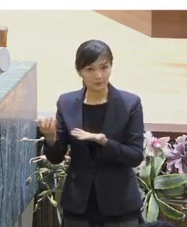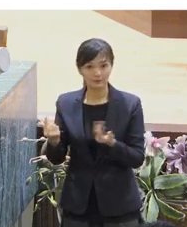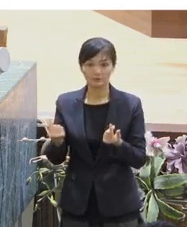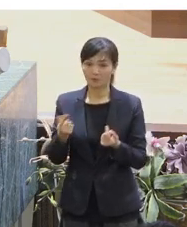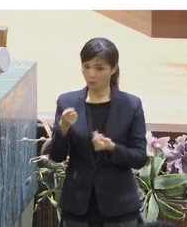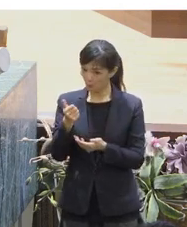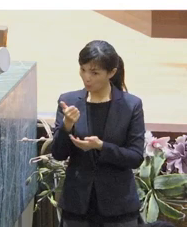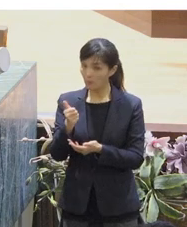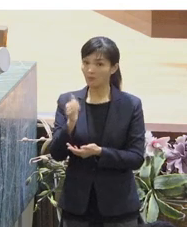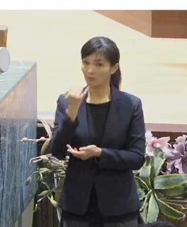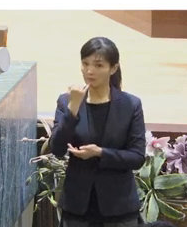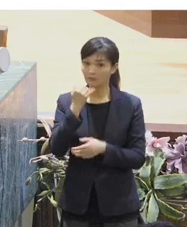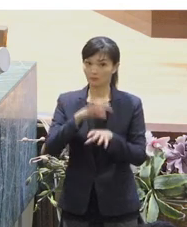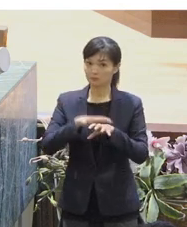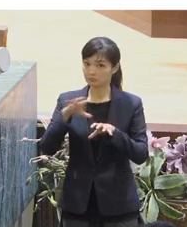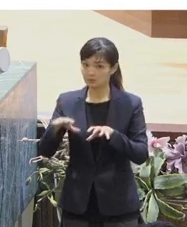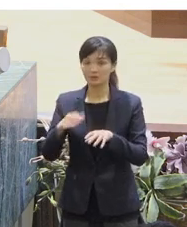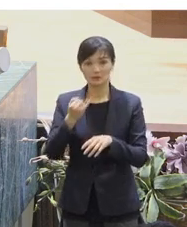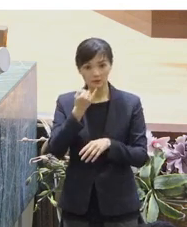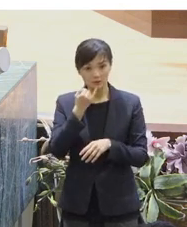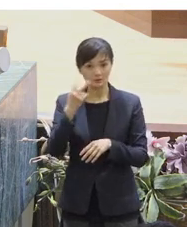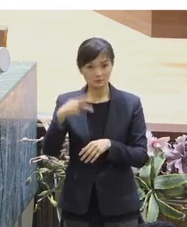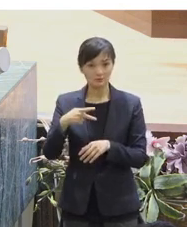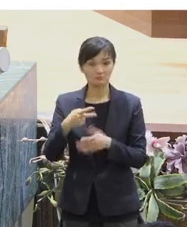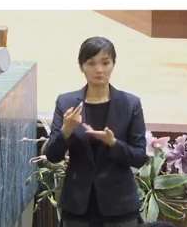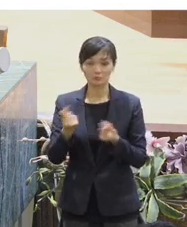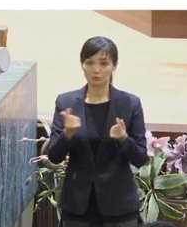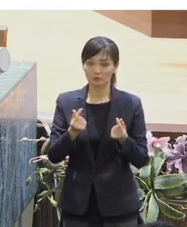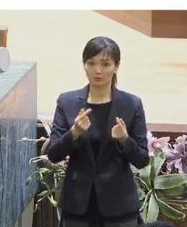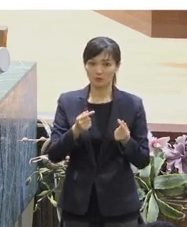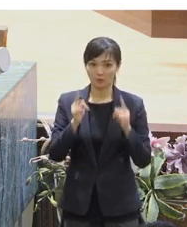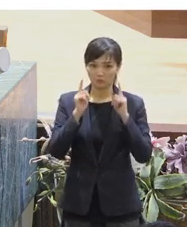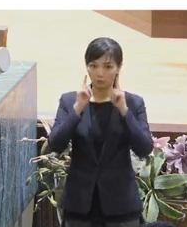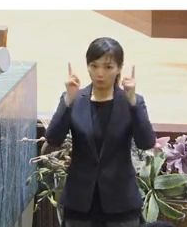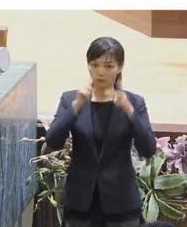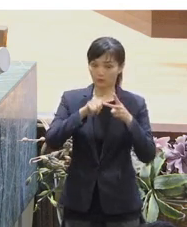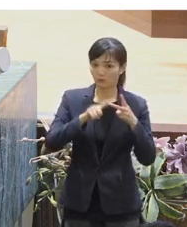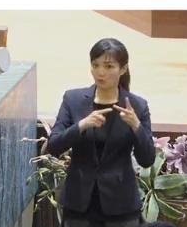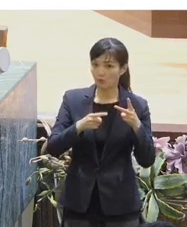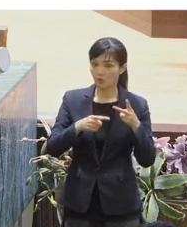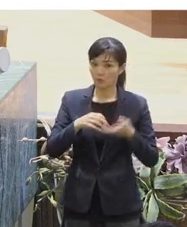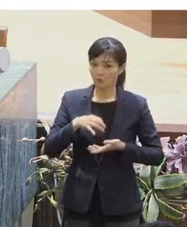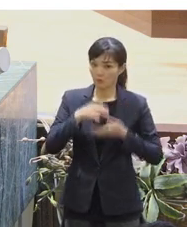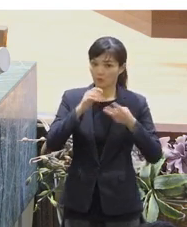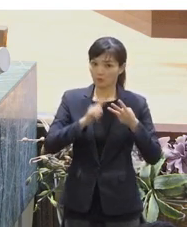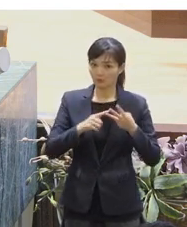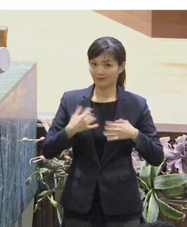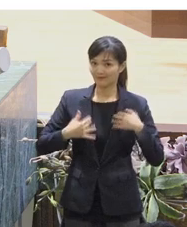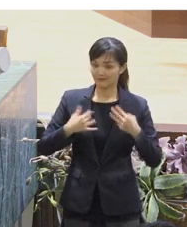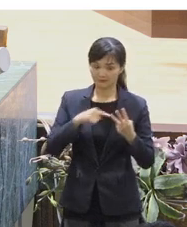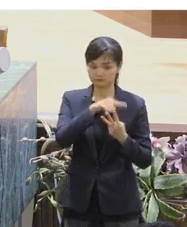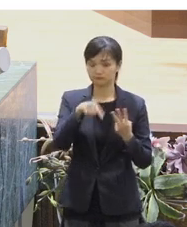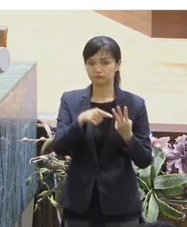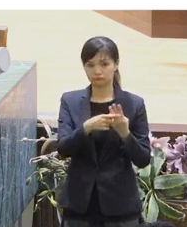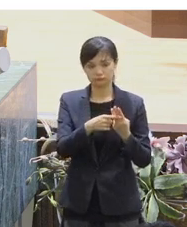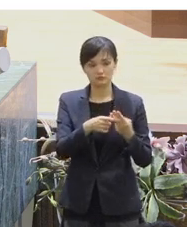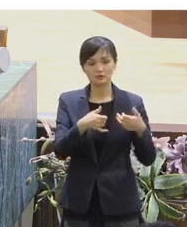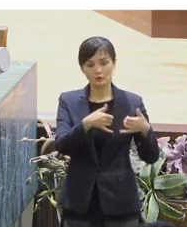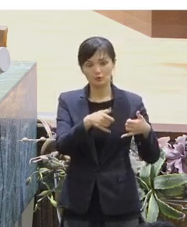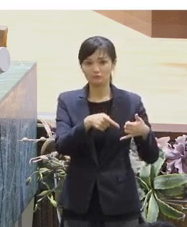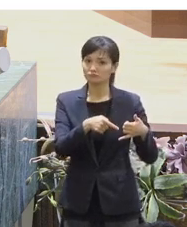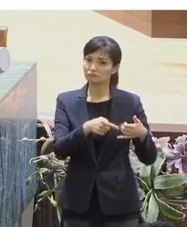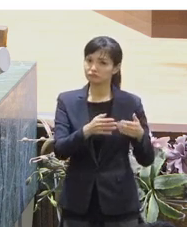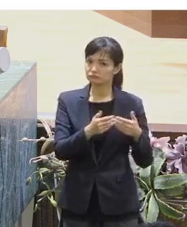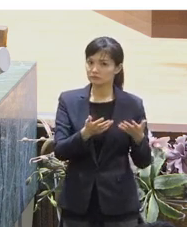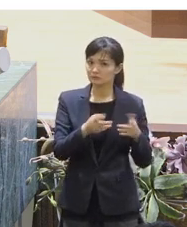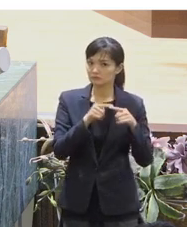至分支等等的，就是从怒怒悠悠乐乐的这条路。那这条路你说这几年来有